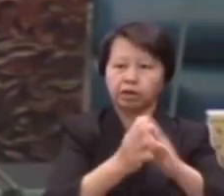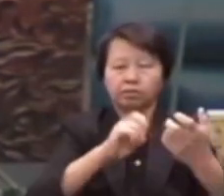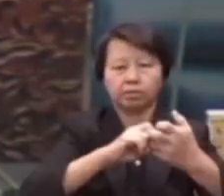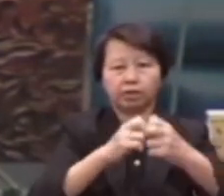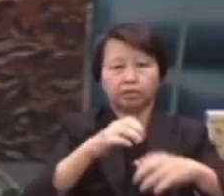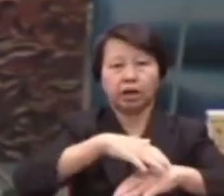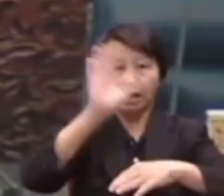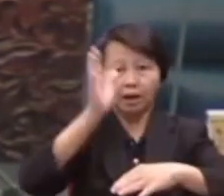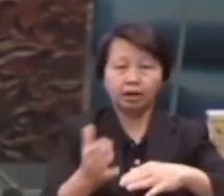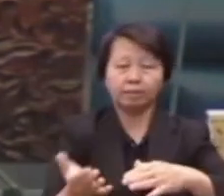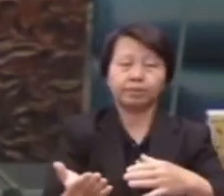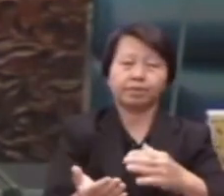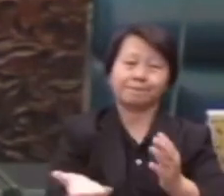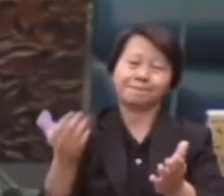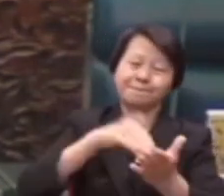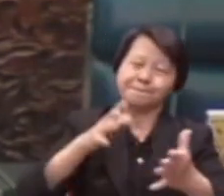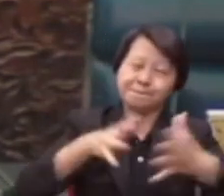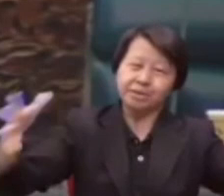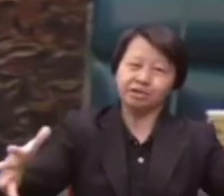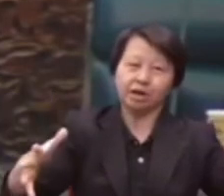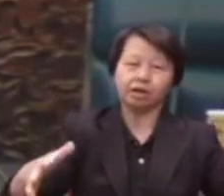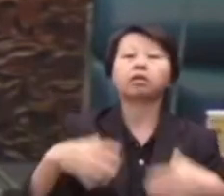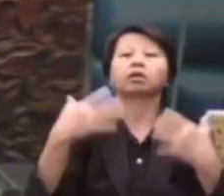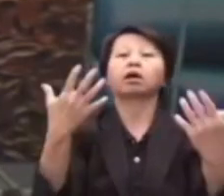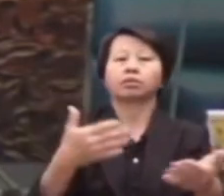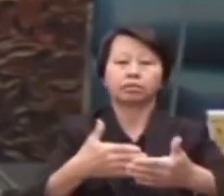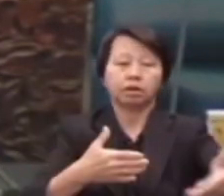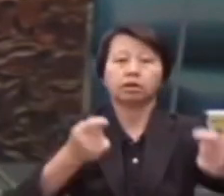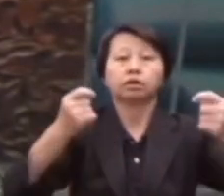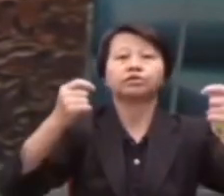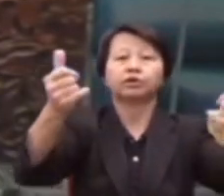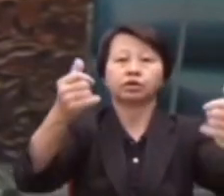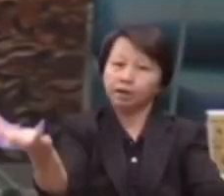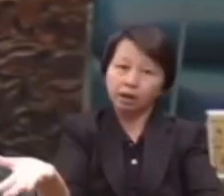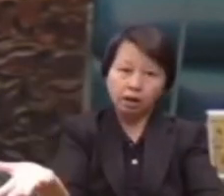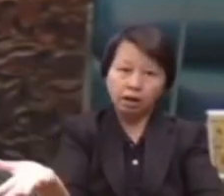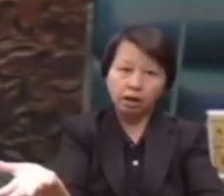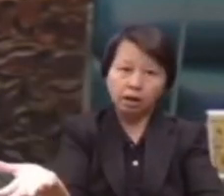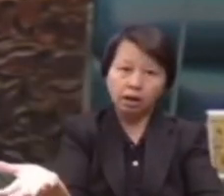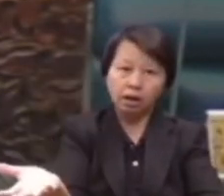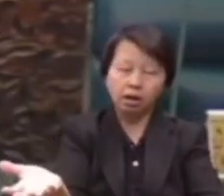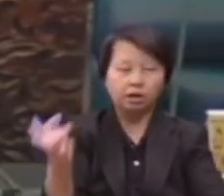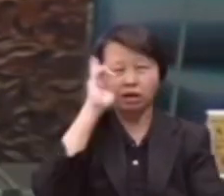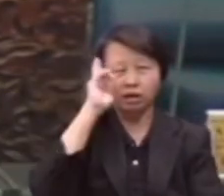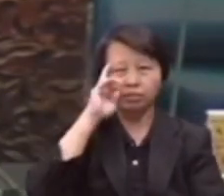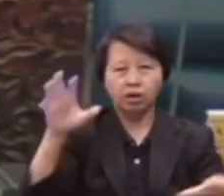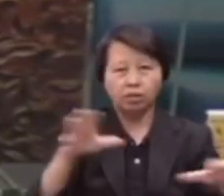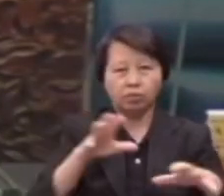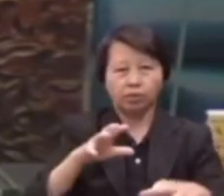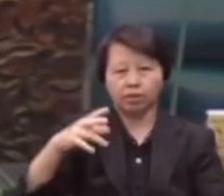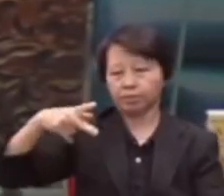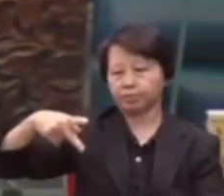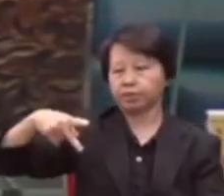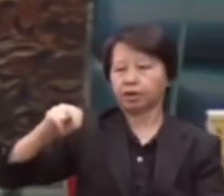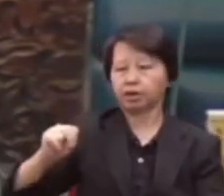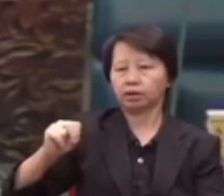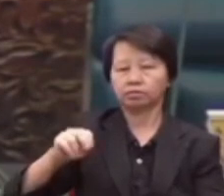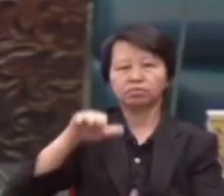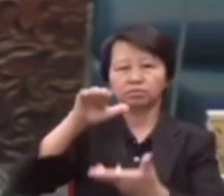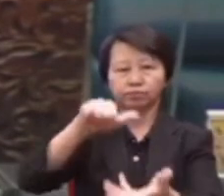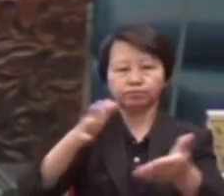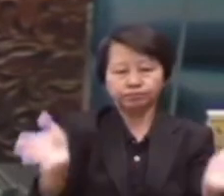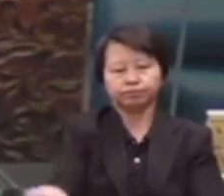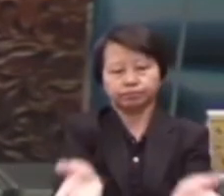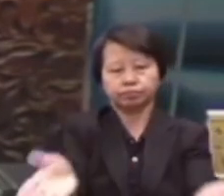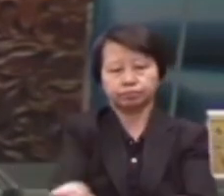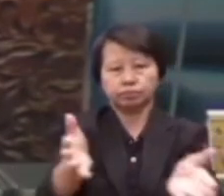lagi, apakah tidak ada langkah segera seperti yang kita pernah buat di zaman Perikatan Nasional, pakej